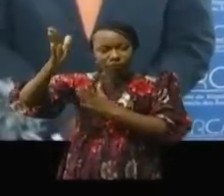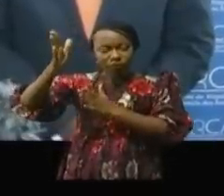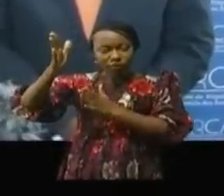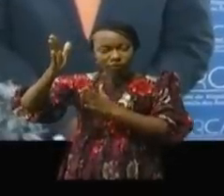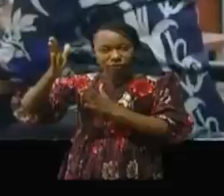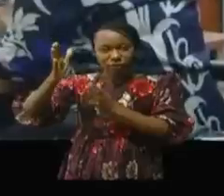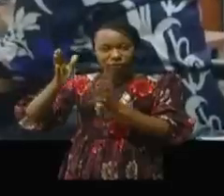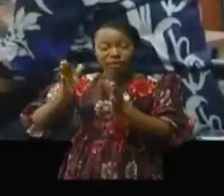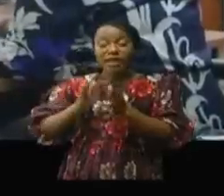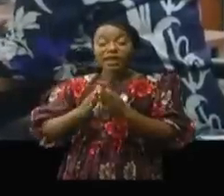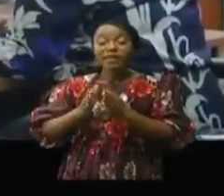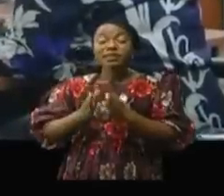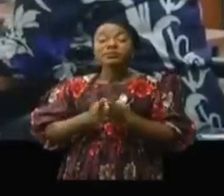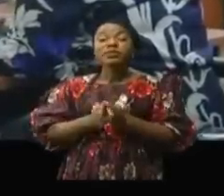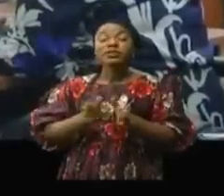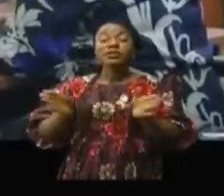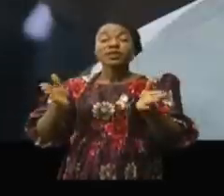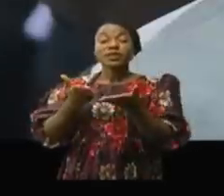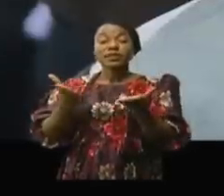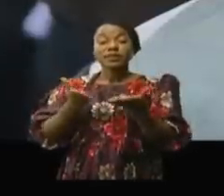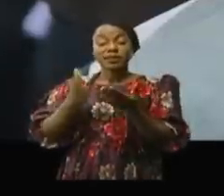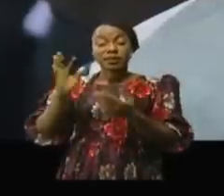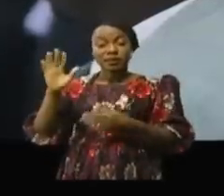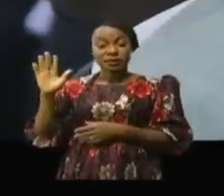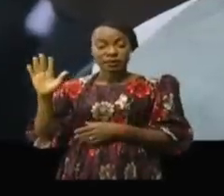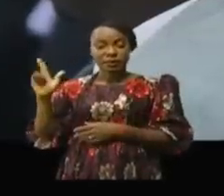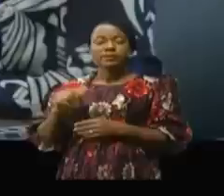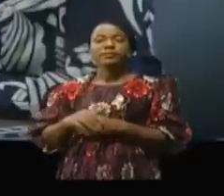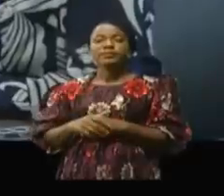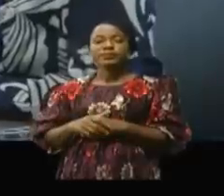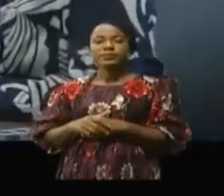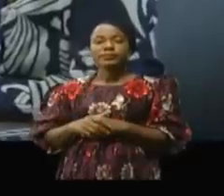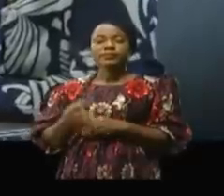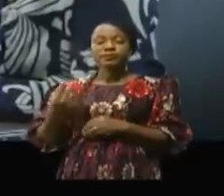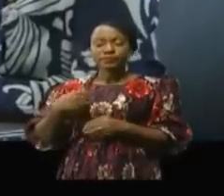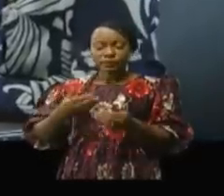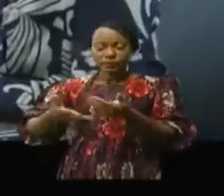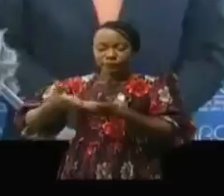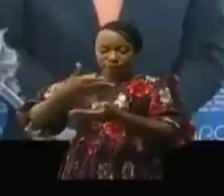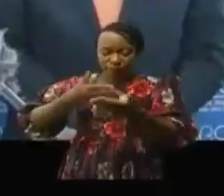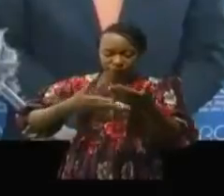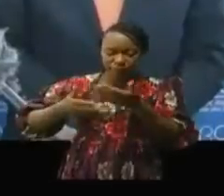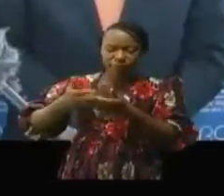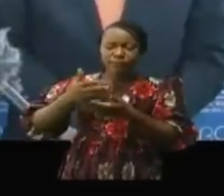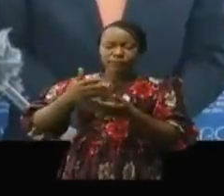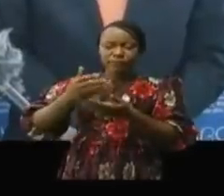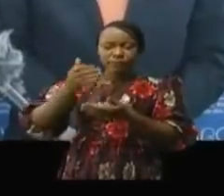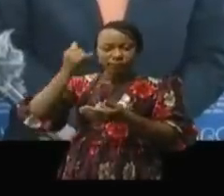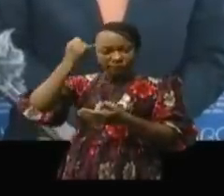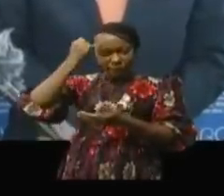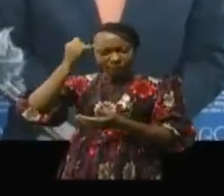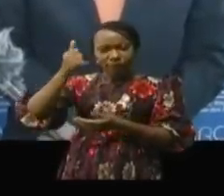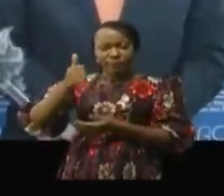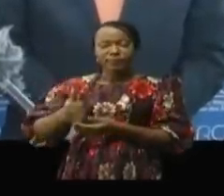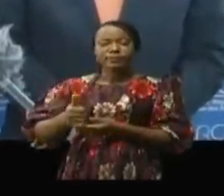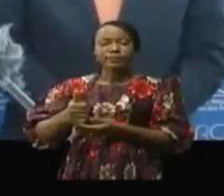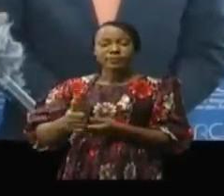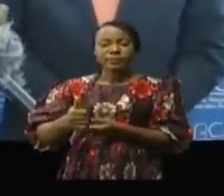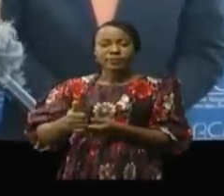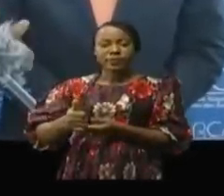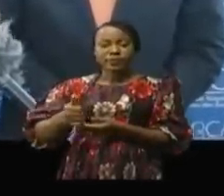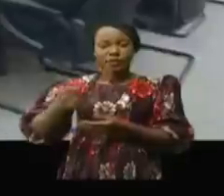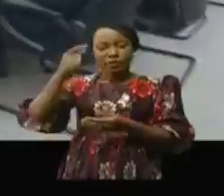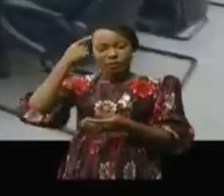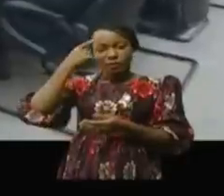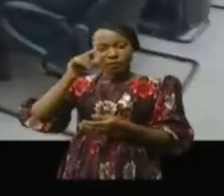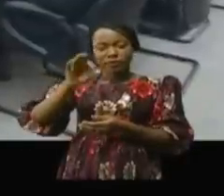de la FANAF à Kinshasa. Nous avons eu des échanges fructueux un échange d'expérience par rapport aux objectifs de la FANAF en